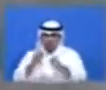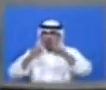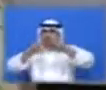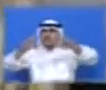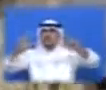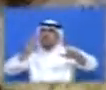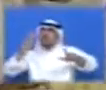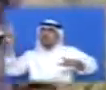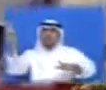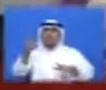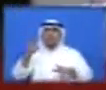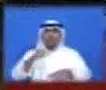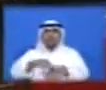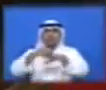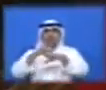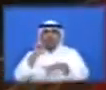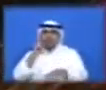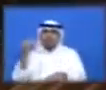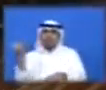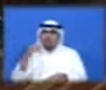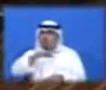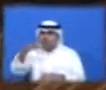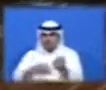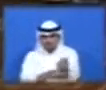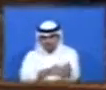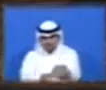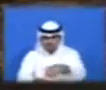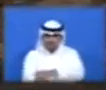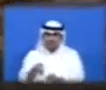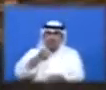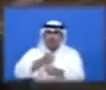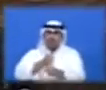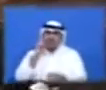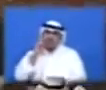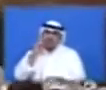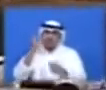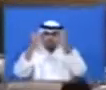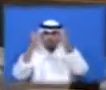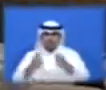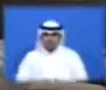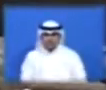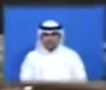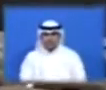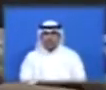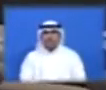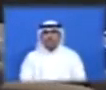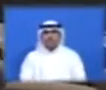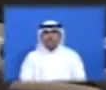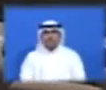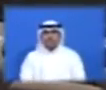تضافرت الجهود بجميع القطاعات لإظهاره بالصورة المشرقة. يوسف صفر، تلفزيون